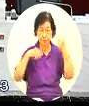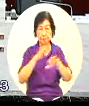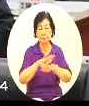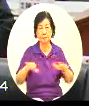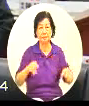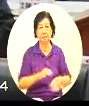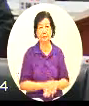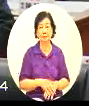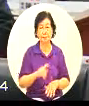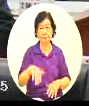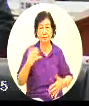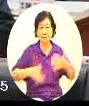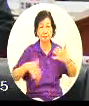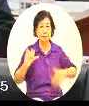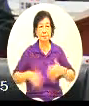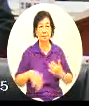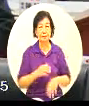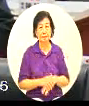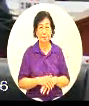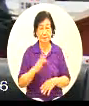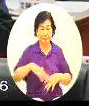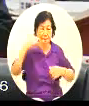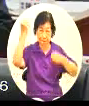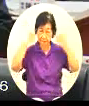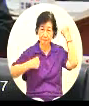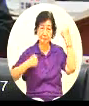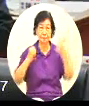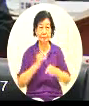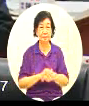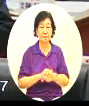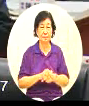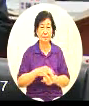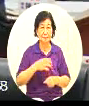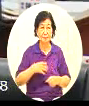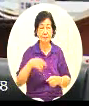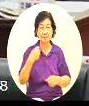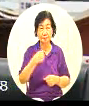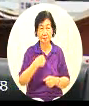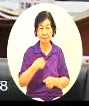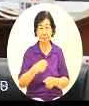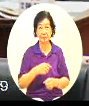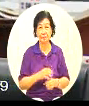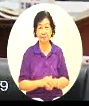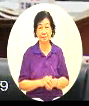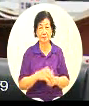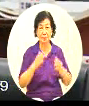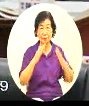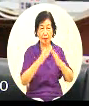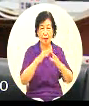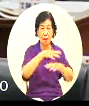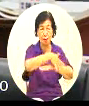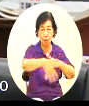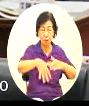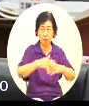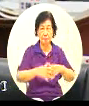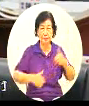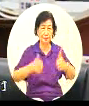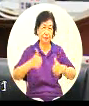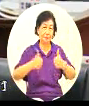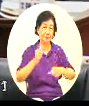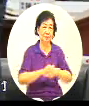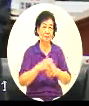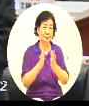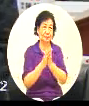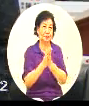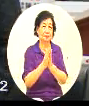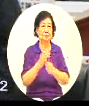哦。趁早，来轮到我来甲咱市头的哦，来甲拍一下扑啊